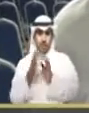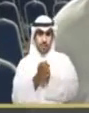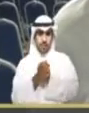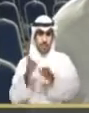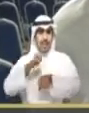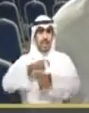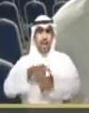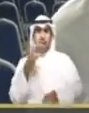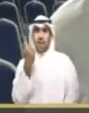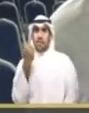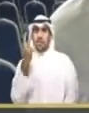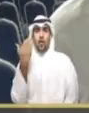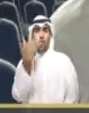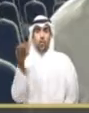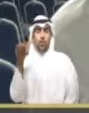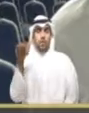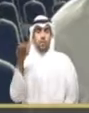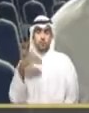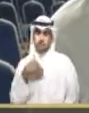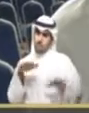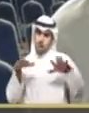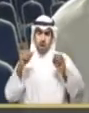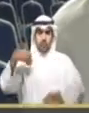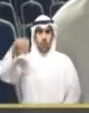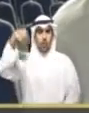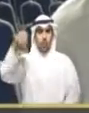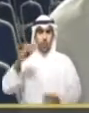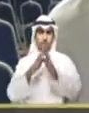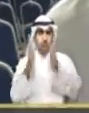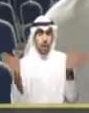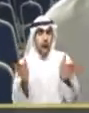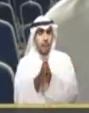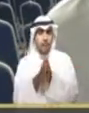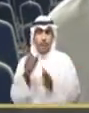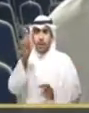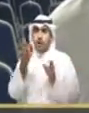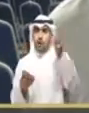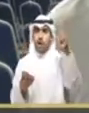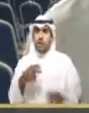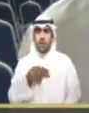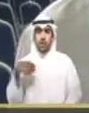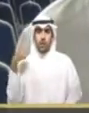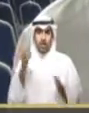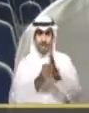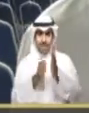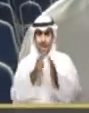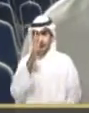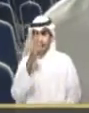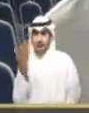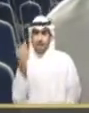بدء تسليم إجراءات التسليم الفعلي لقسائم مشروع غرب عبد الله المبارك، والدفعة تكون من